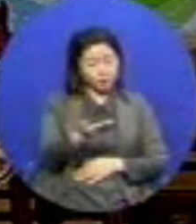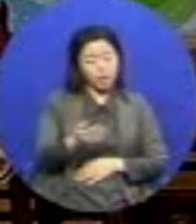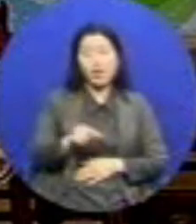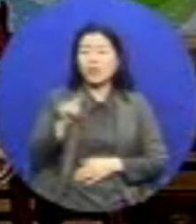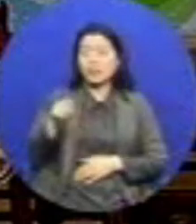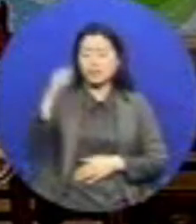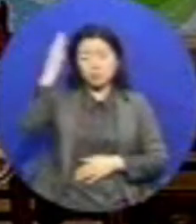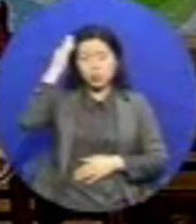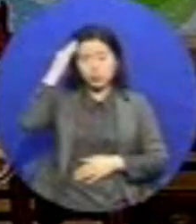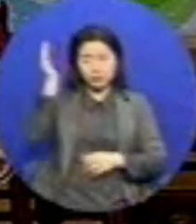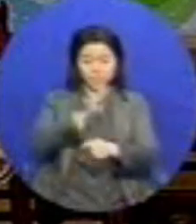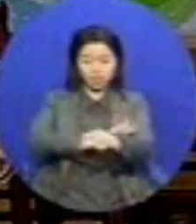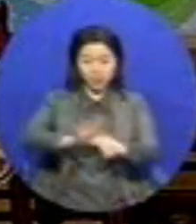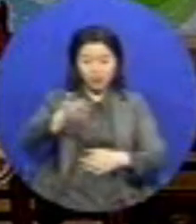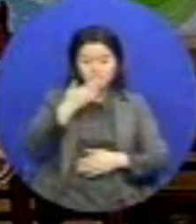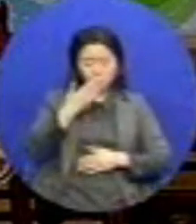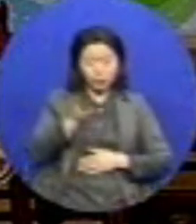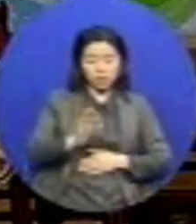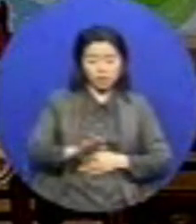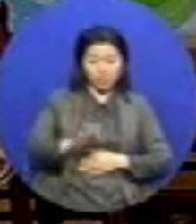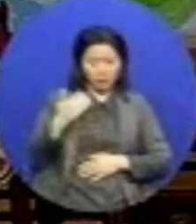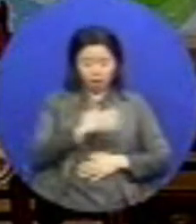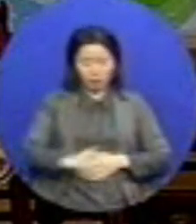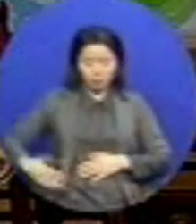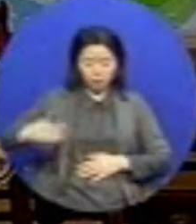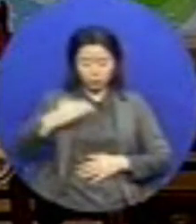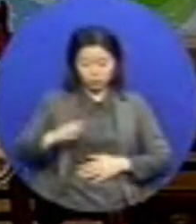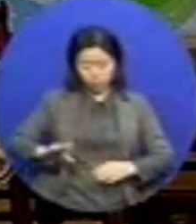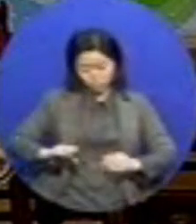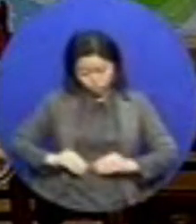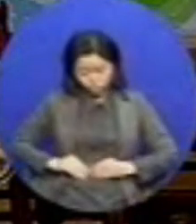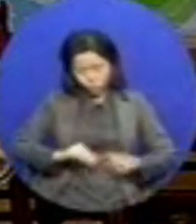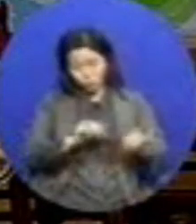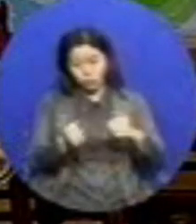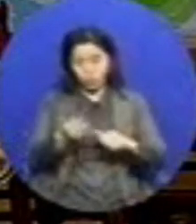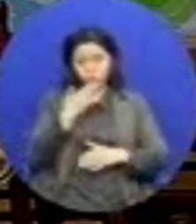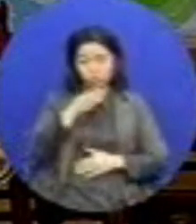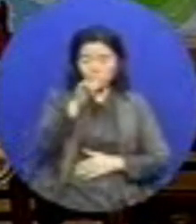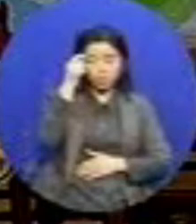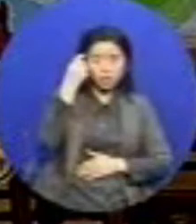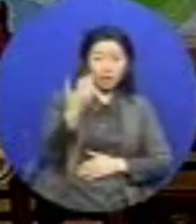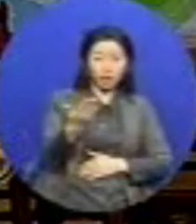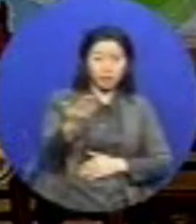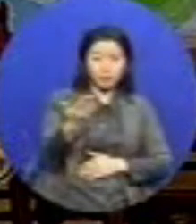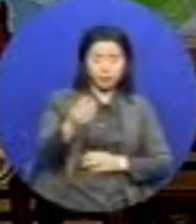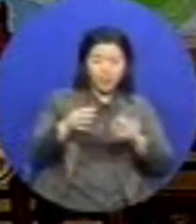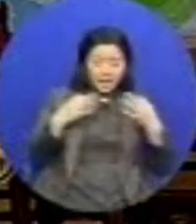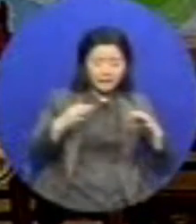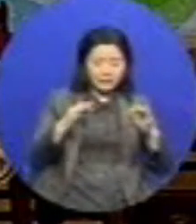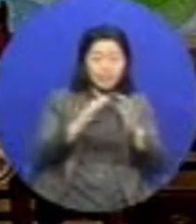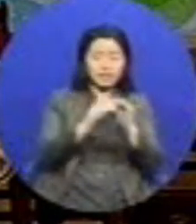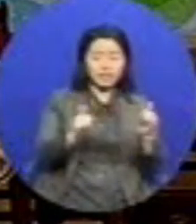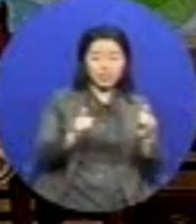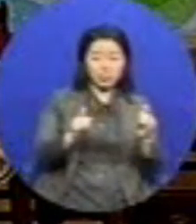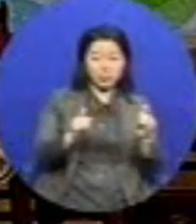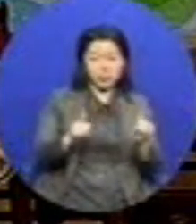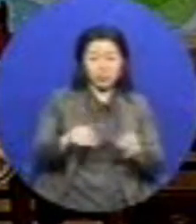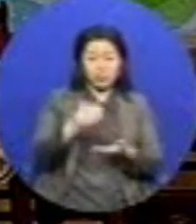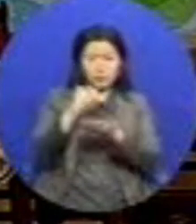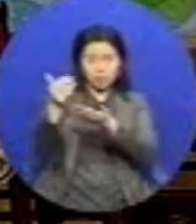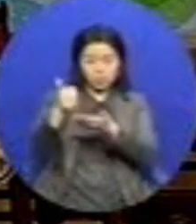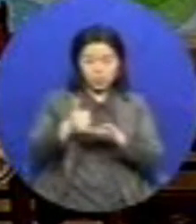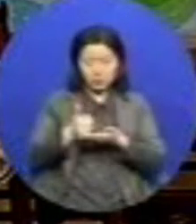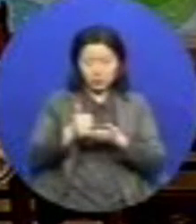너의 머리는 잘 먹었는데 몸은 굶어죽을 수 있는가 은행원이 고객에게 그 수표를 쓴